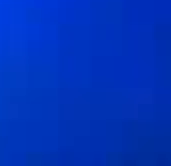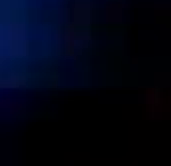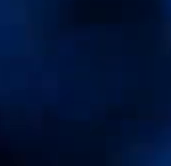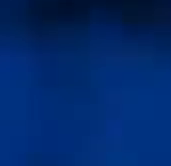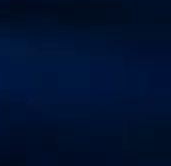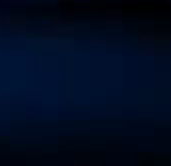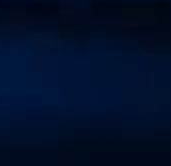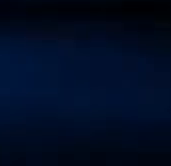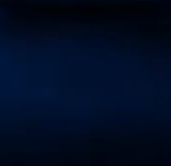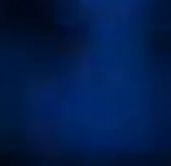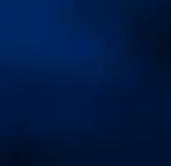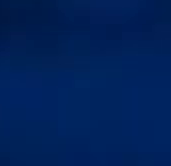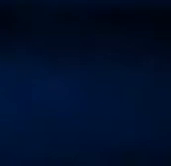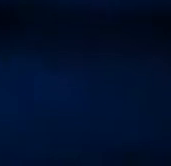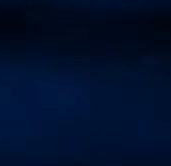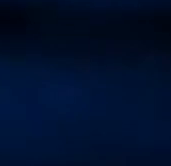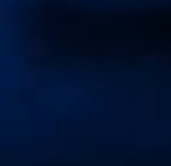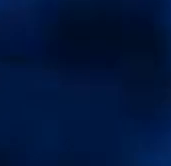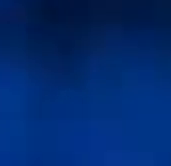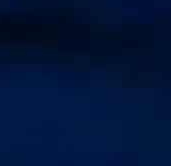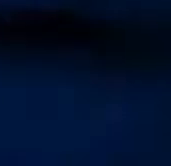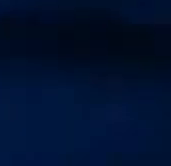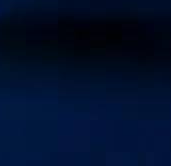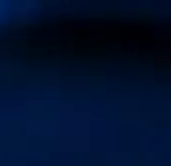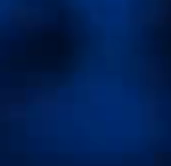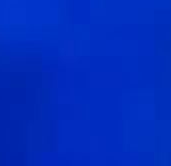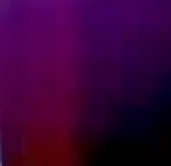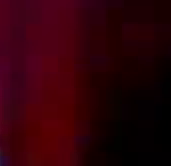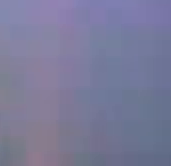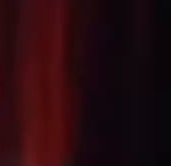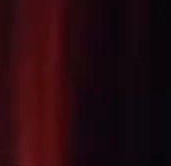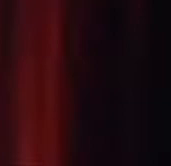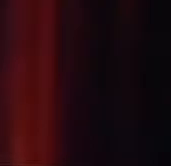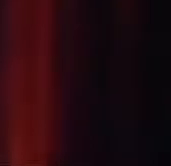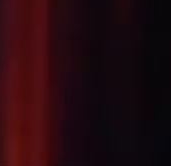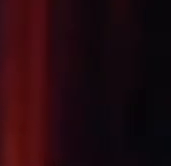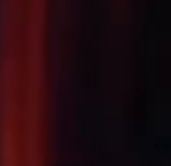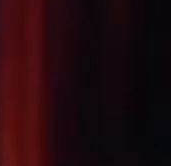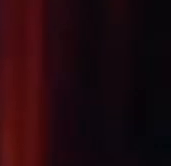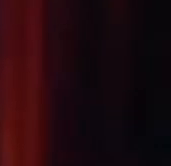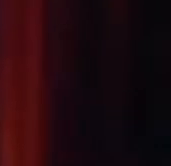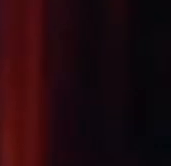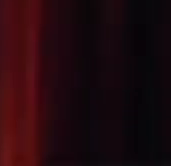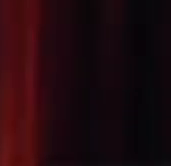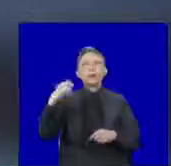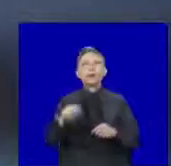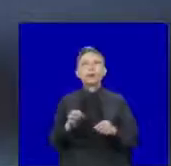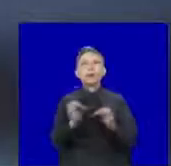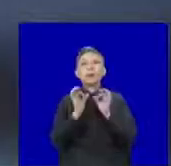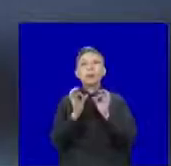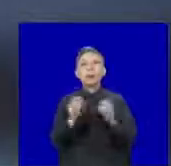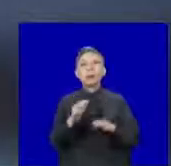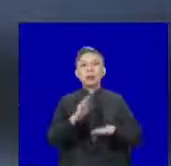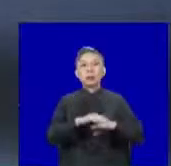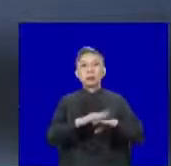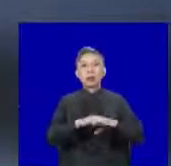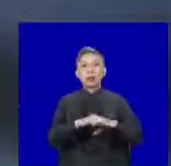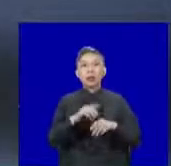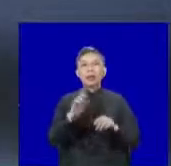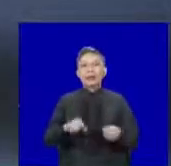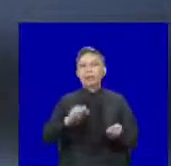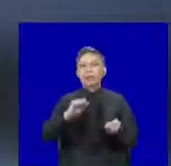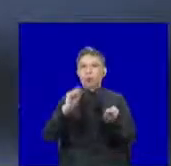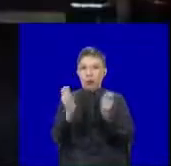lebih layak. Episode keempat, program organisasi penggerak. Bahwa paradigma Kementerian Pendidikan dan Kebudayaan